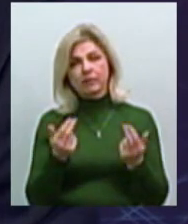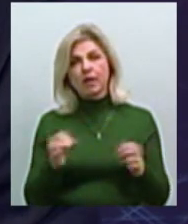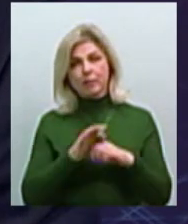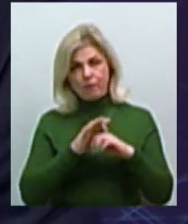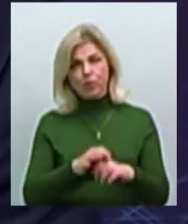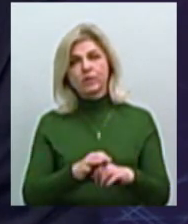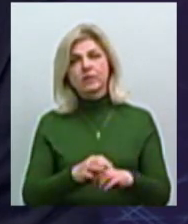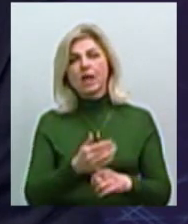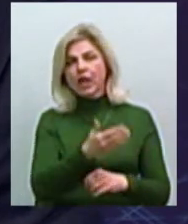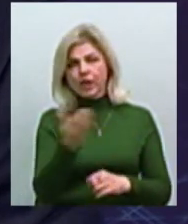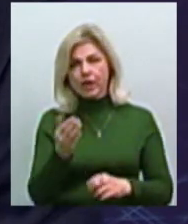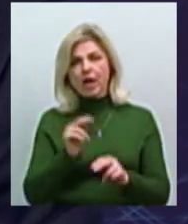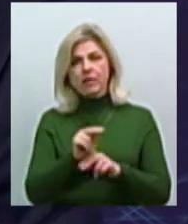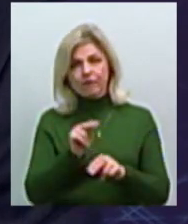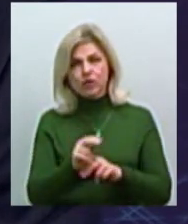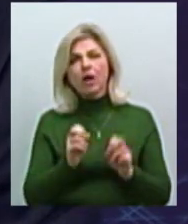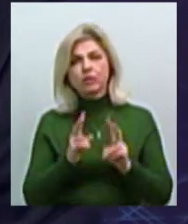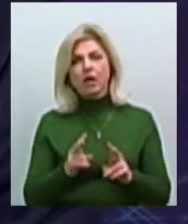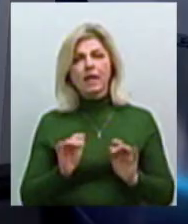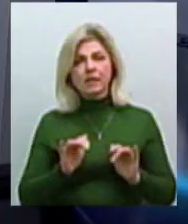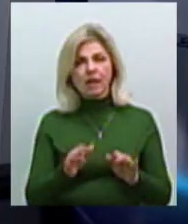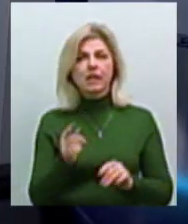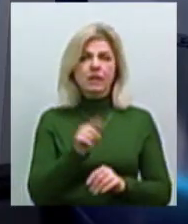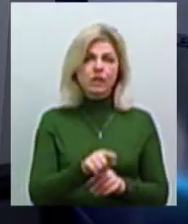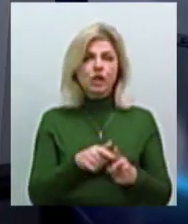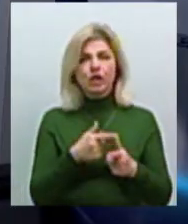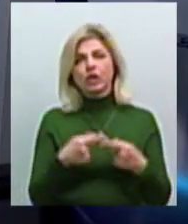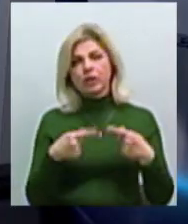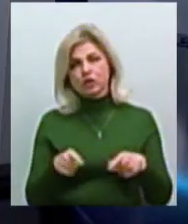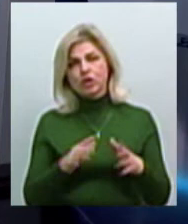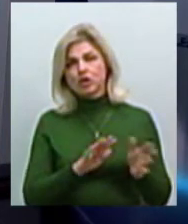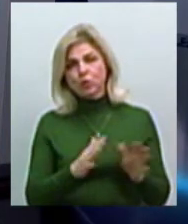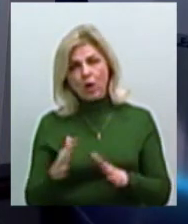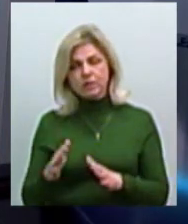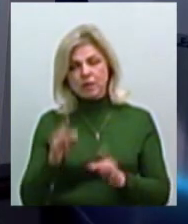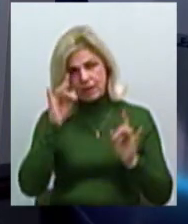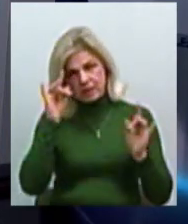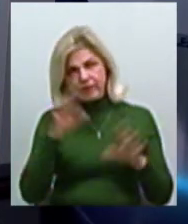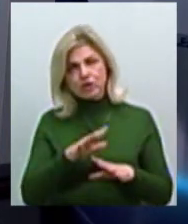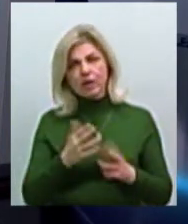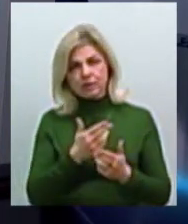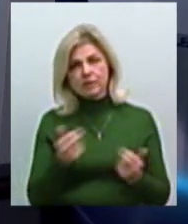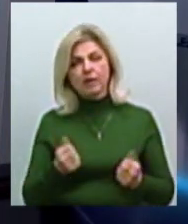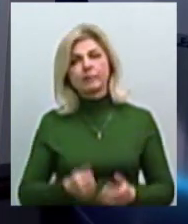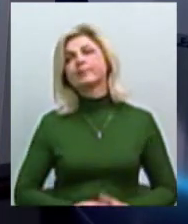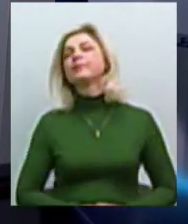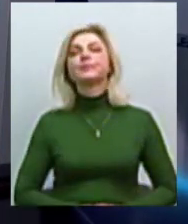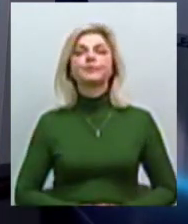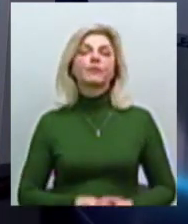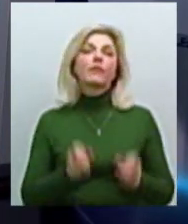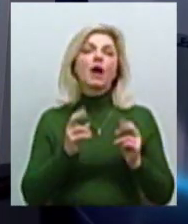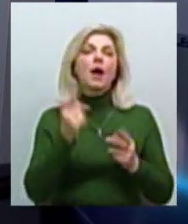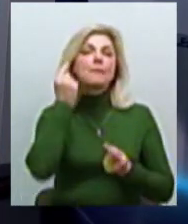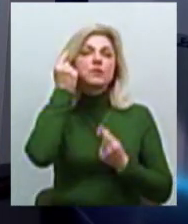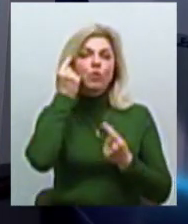проводяться. Їх навчають, як діяти у тій чи іншій ситуації, надзвичайно, я маю на увазі, так? А наскільки